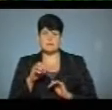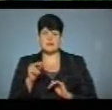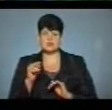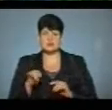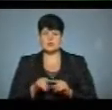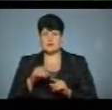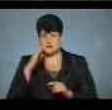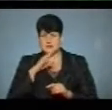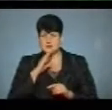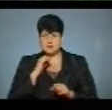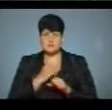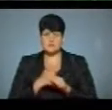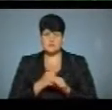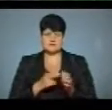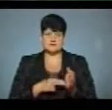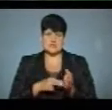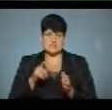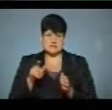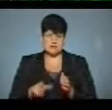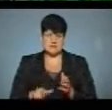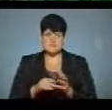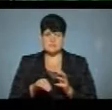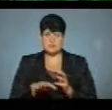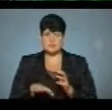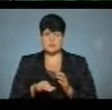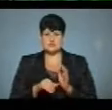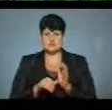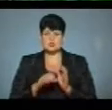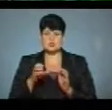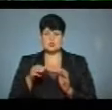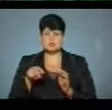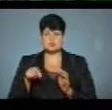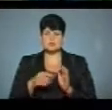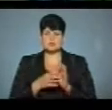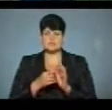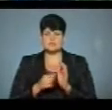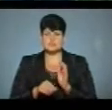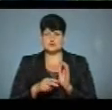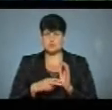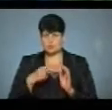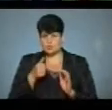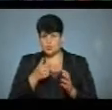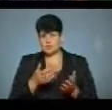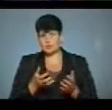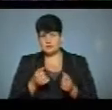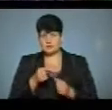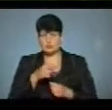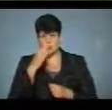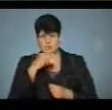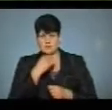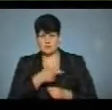батьки, працював залізничником. Земельну ділянку 6 сотих у 1967 році отримав його